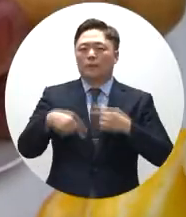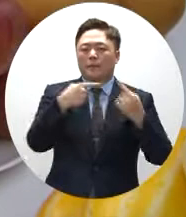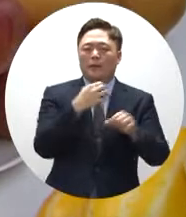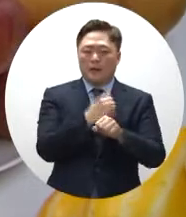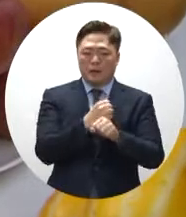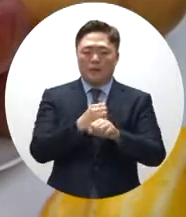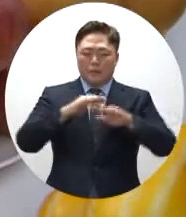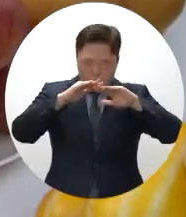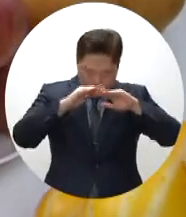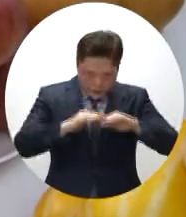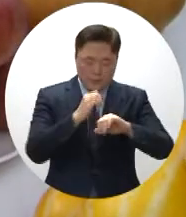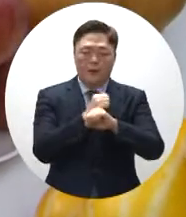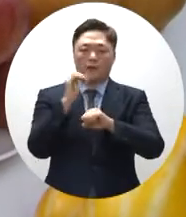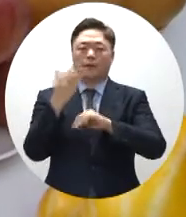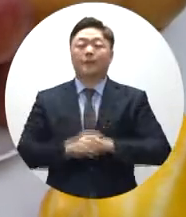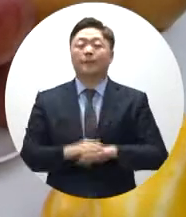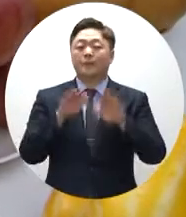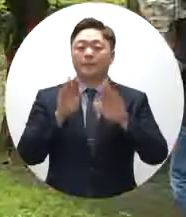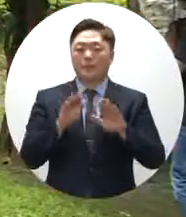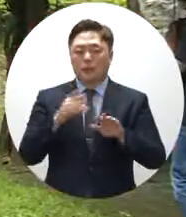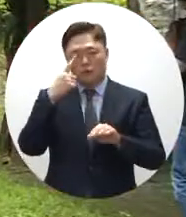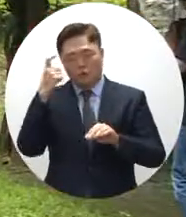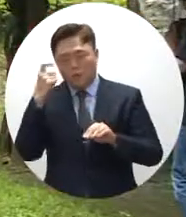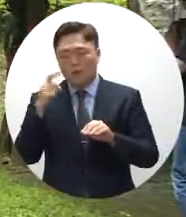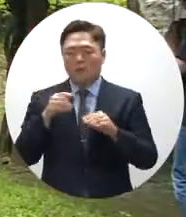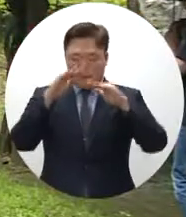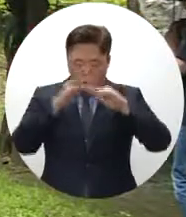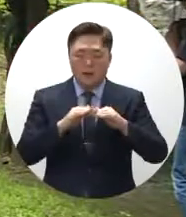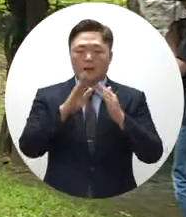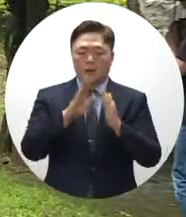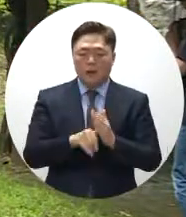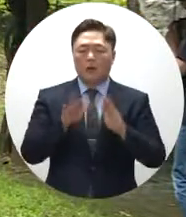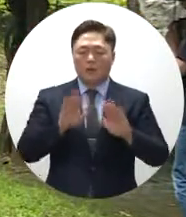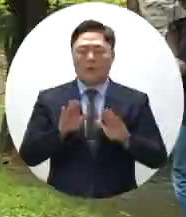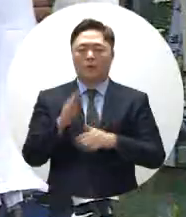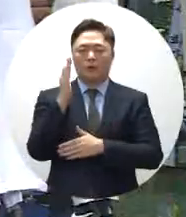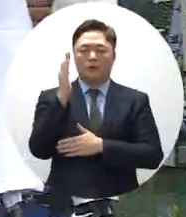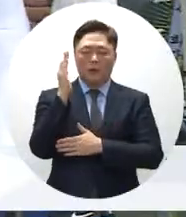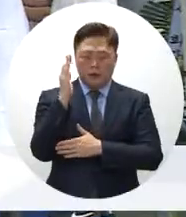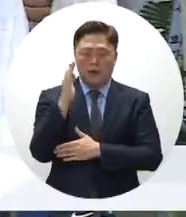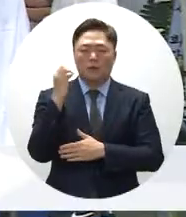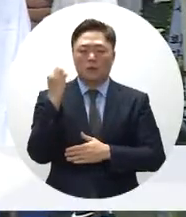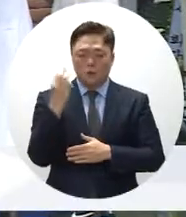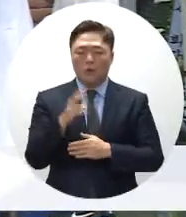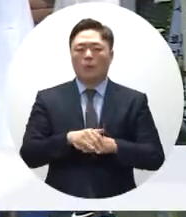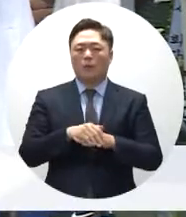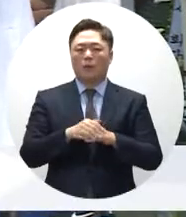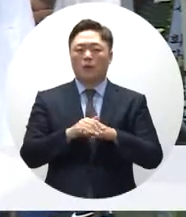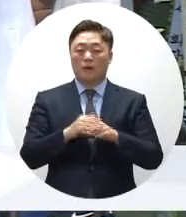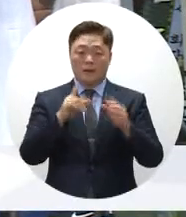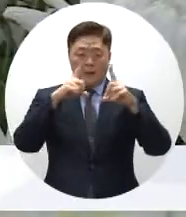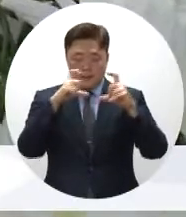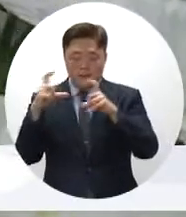참석해 재례의식을 진행했습니다. 추모제 하루 전에는 비핵 평화 이야기 한 마당과 비핵 평화 난장,